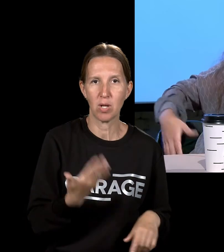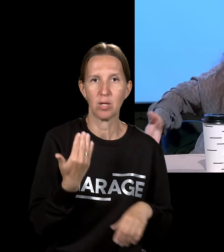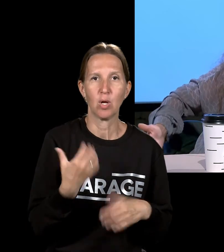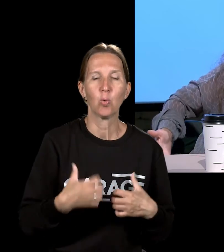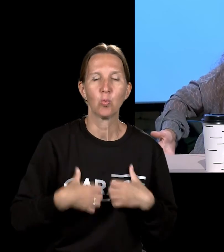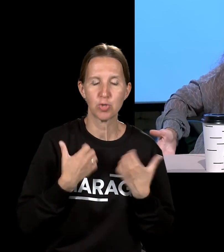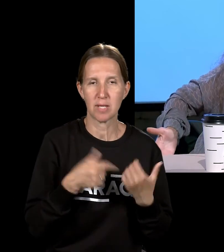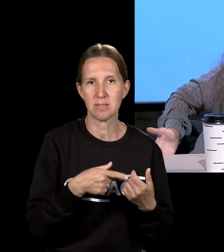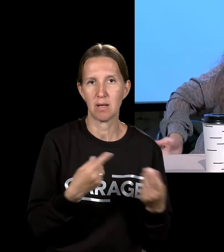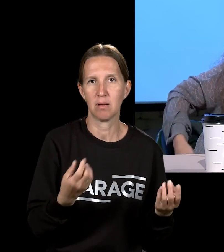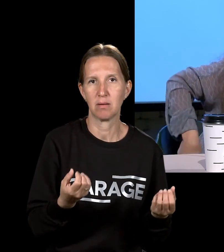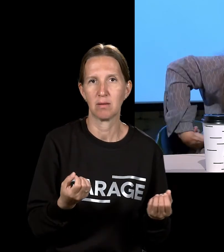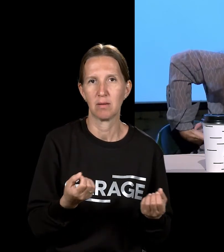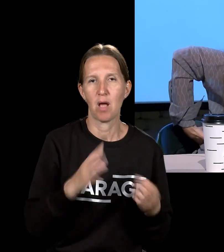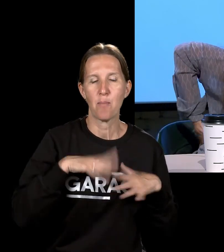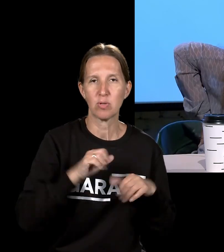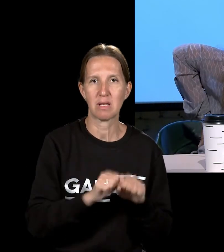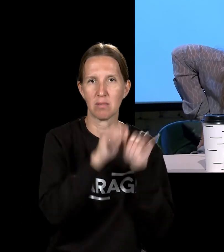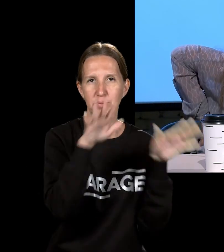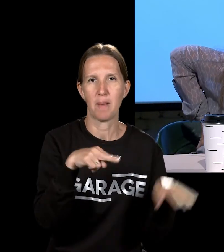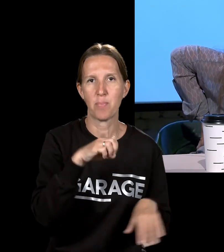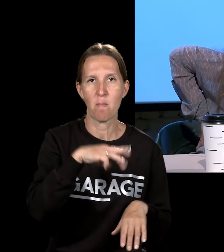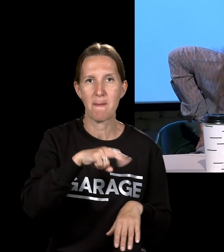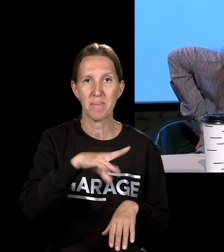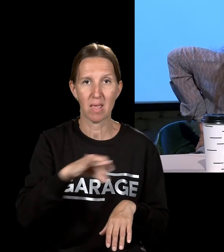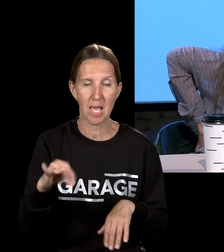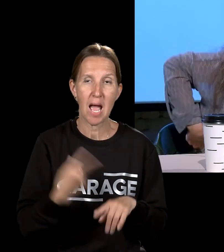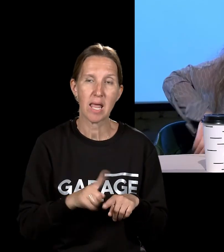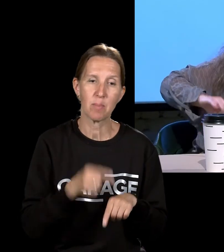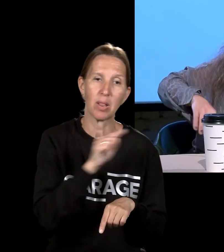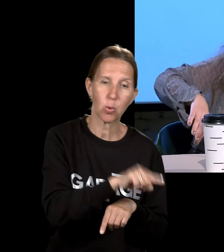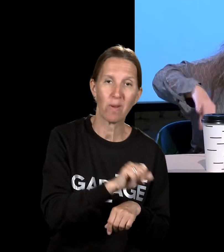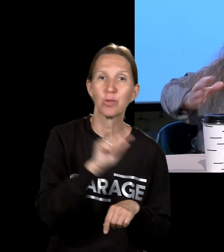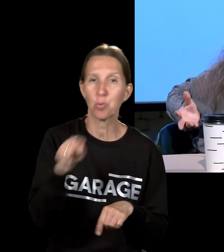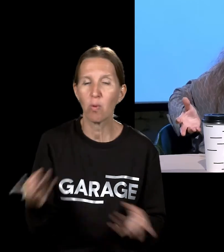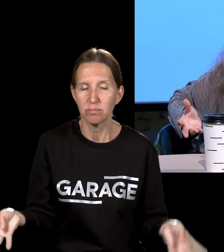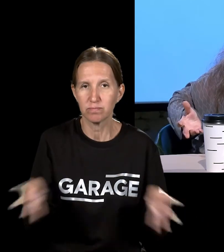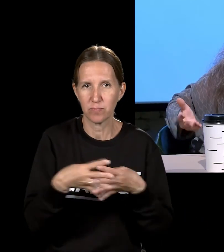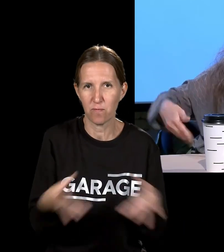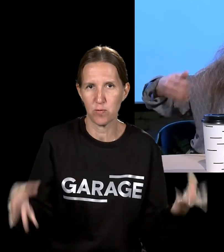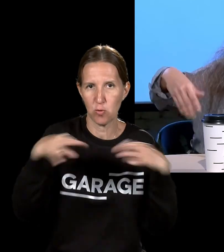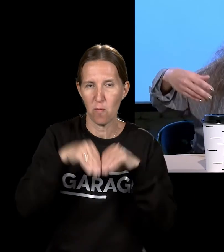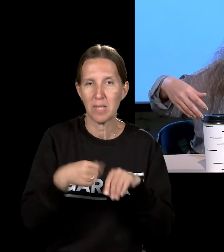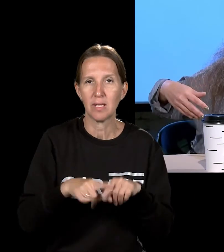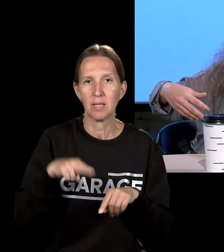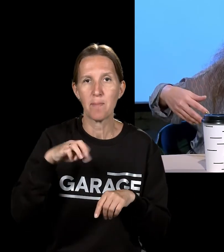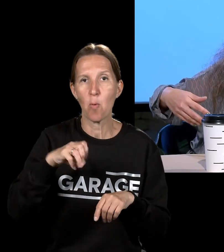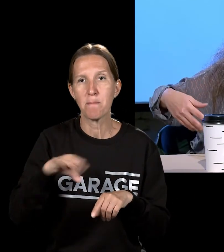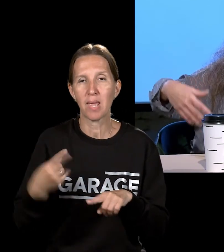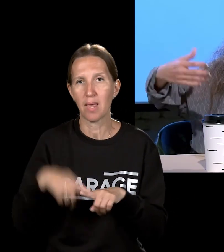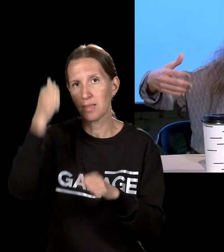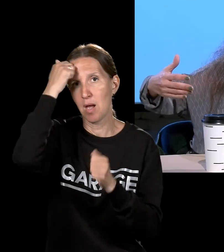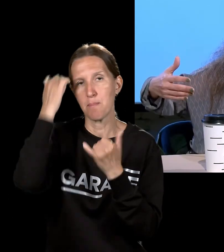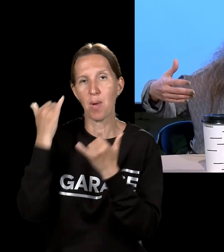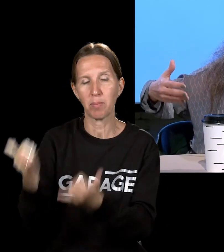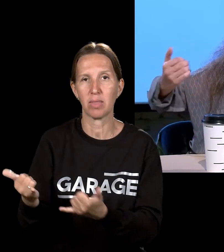фигурам, ужасным в Помпеях. Это все… Это не то, это не либо то, либо другое, это и то, и другое, потому